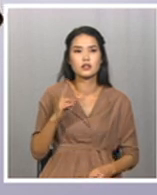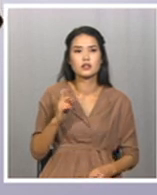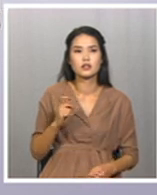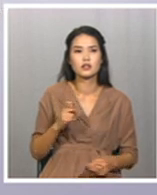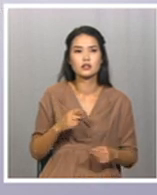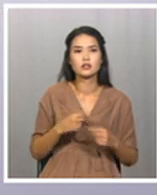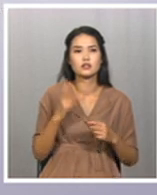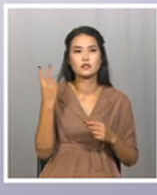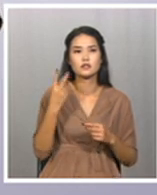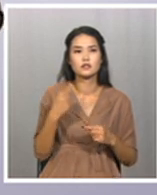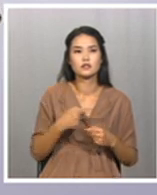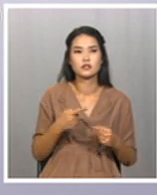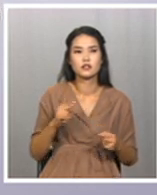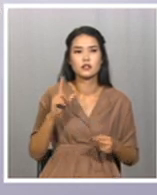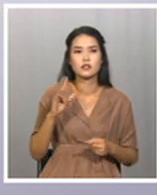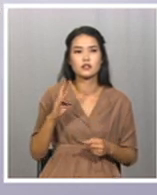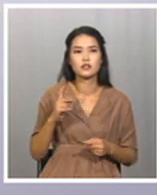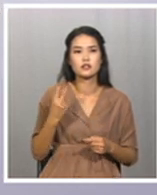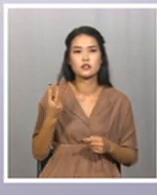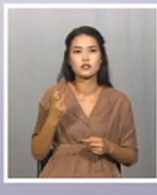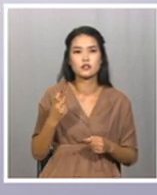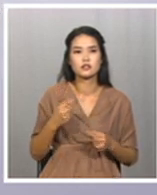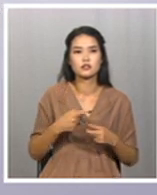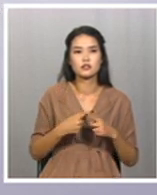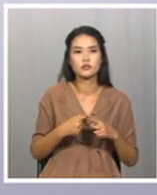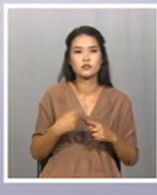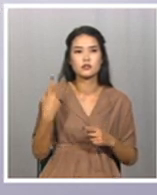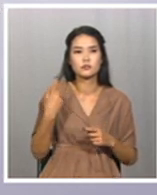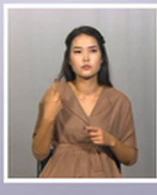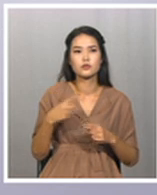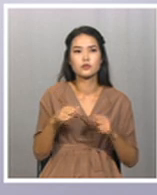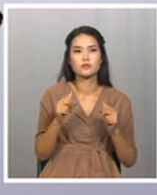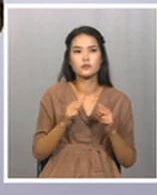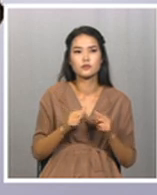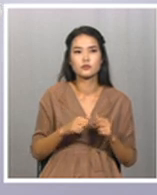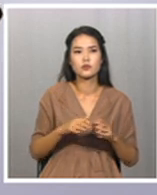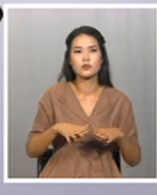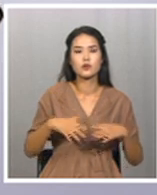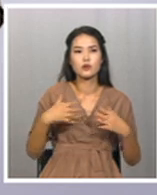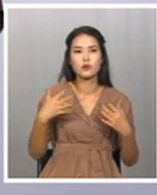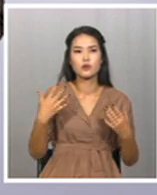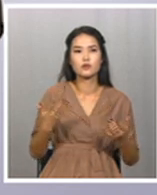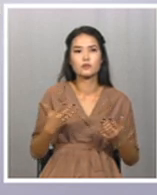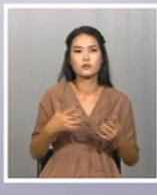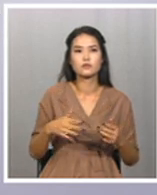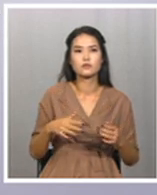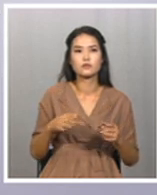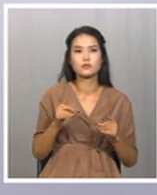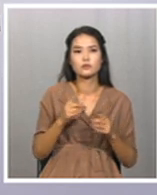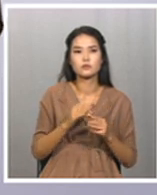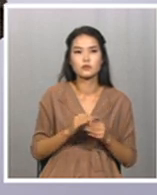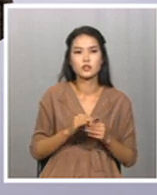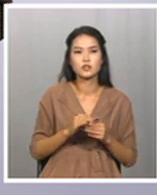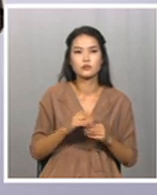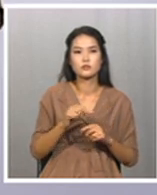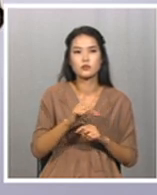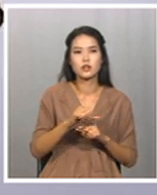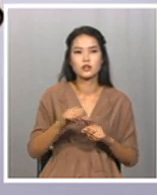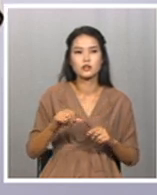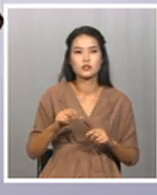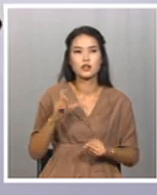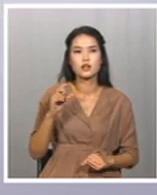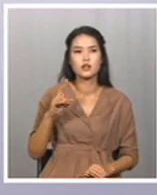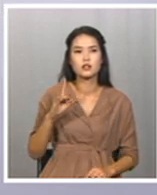квадрат азайтылған x-тің натурал логарифмі қосылған 1 функциясының өсу, кему